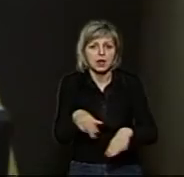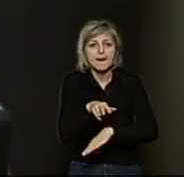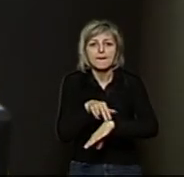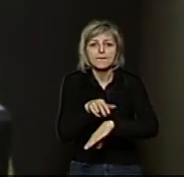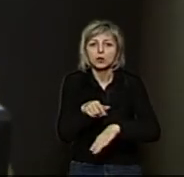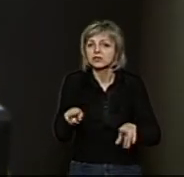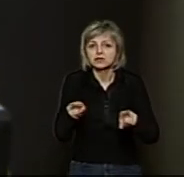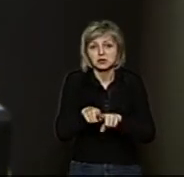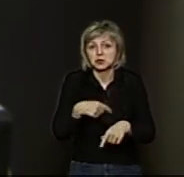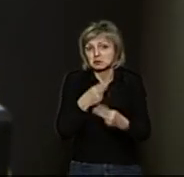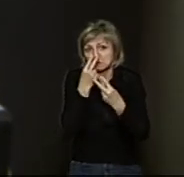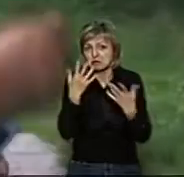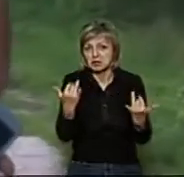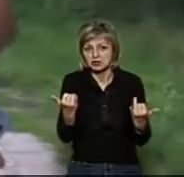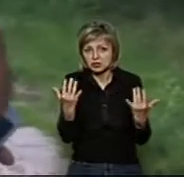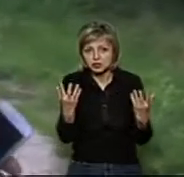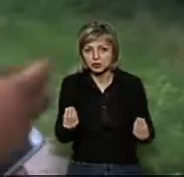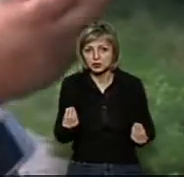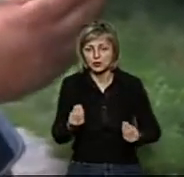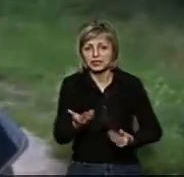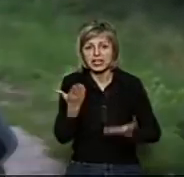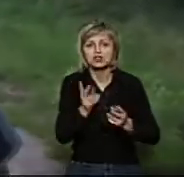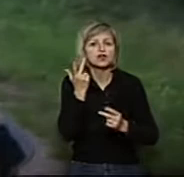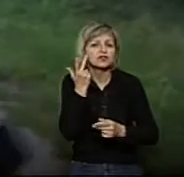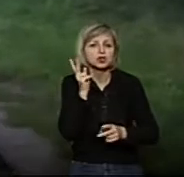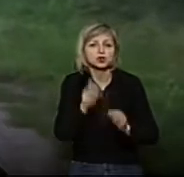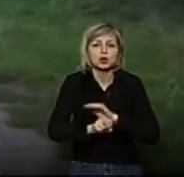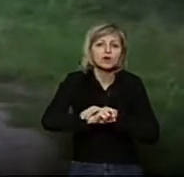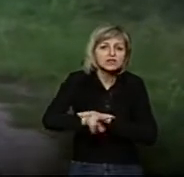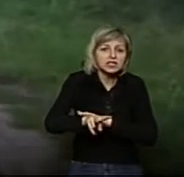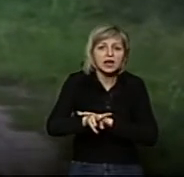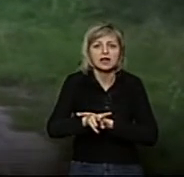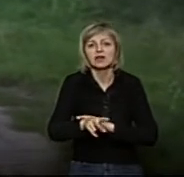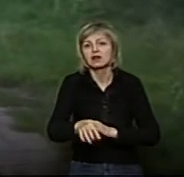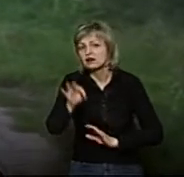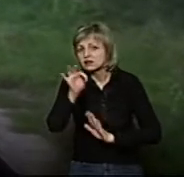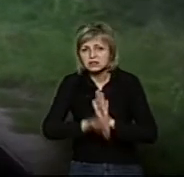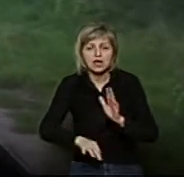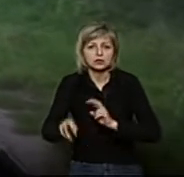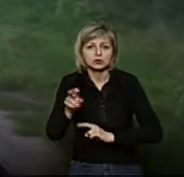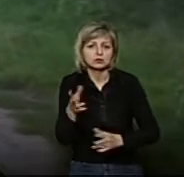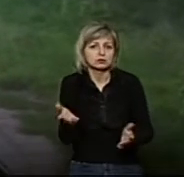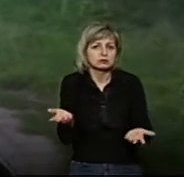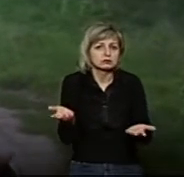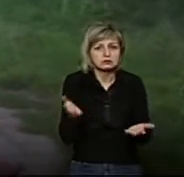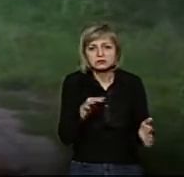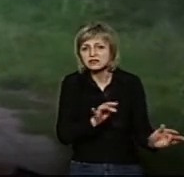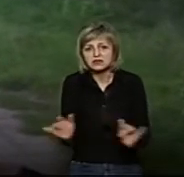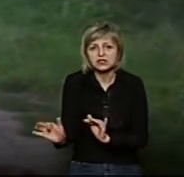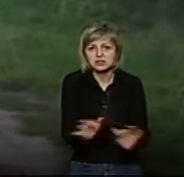Поліції також ми не бачили сьогодні. Завжди, якщо хтось тікає, то зразу дивляться маршрути, все. Ну, там літію